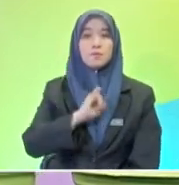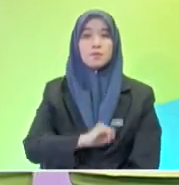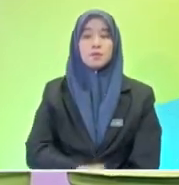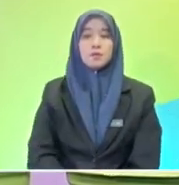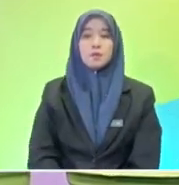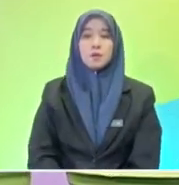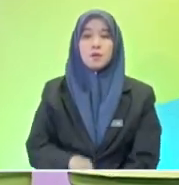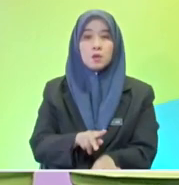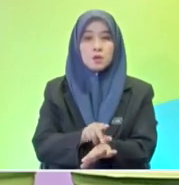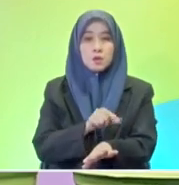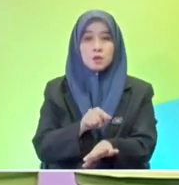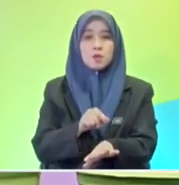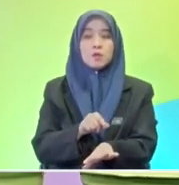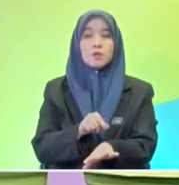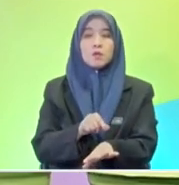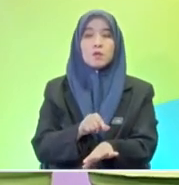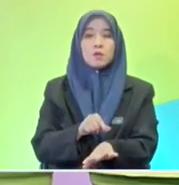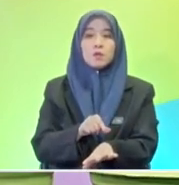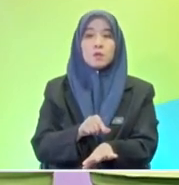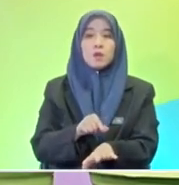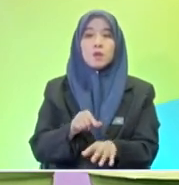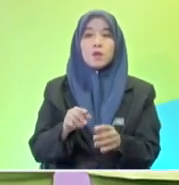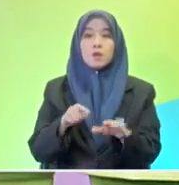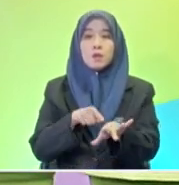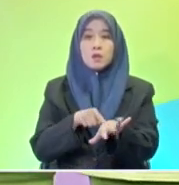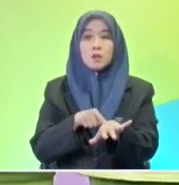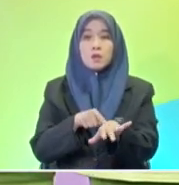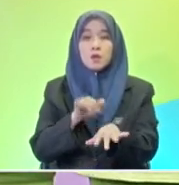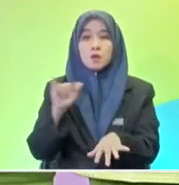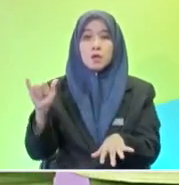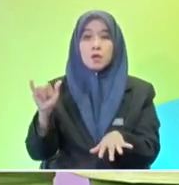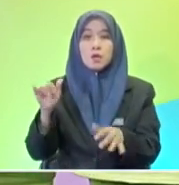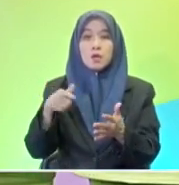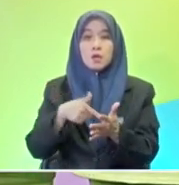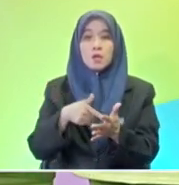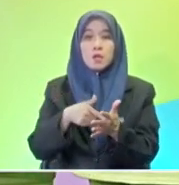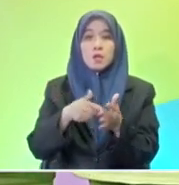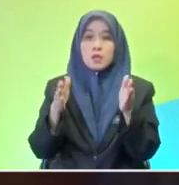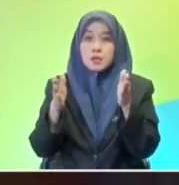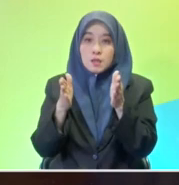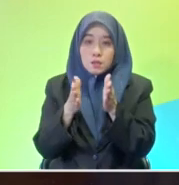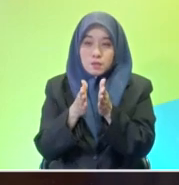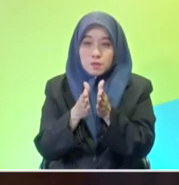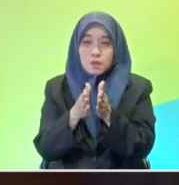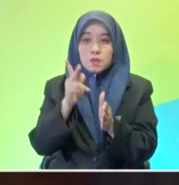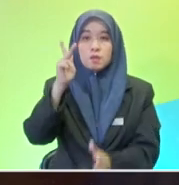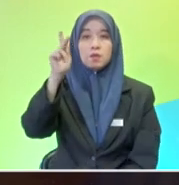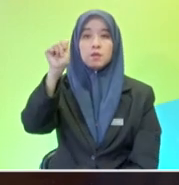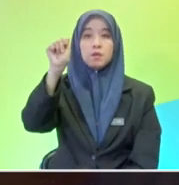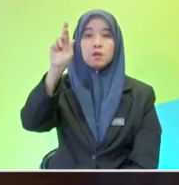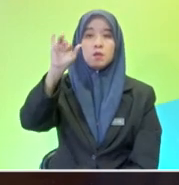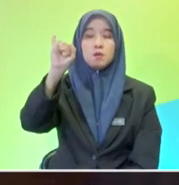daun kari jadi daun kari daunnya lebih bentuknya lebih kecil kecil okey